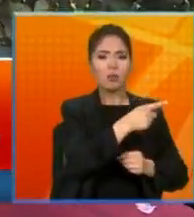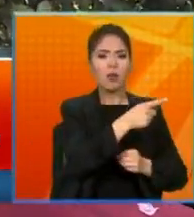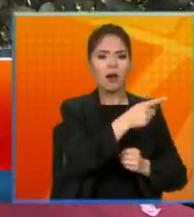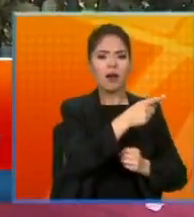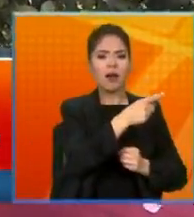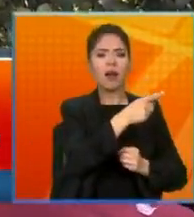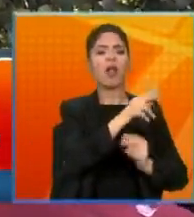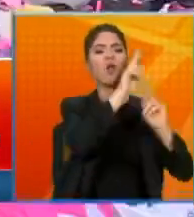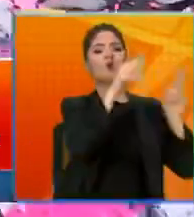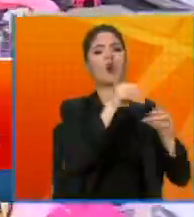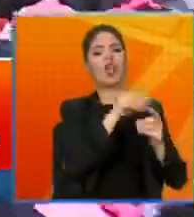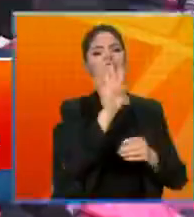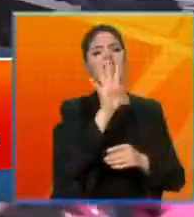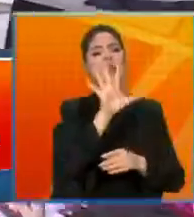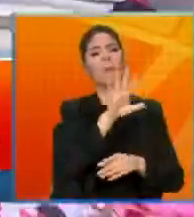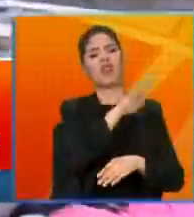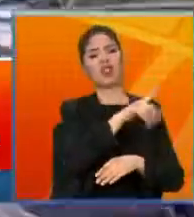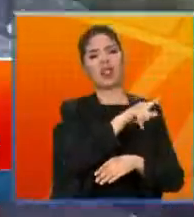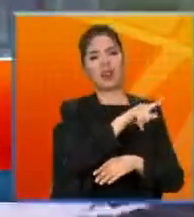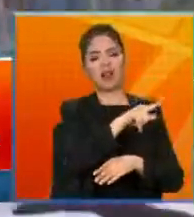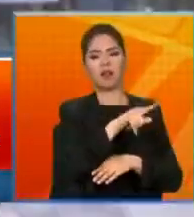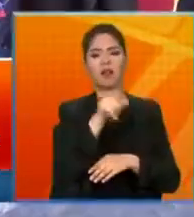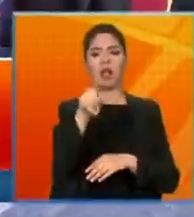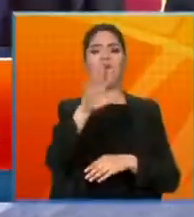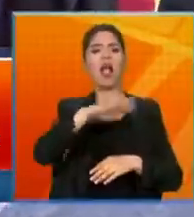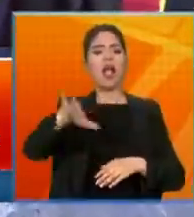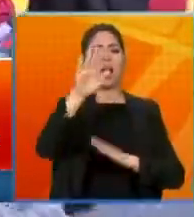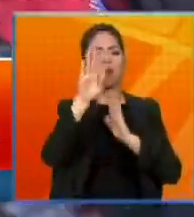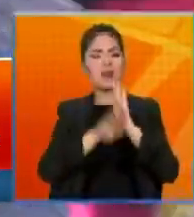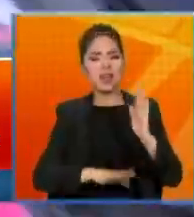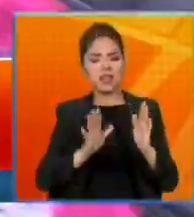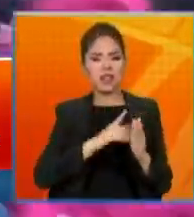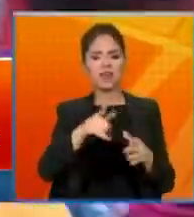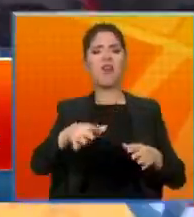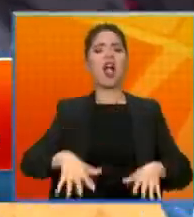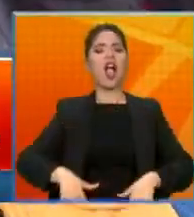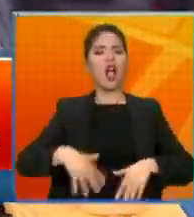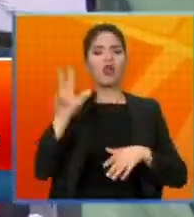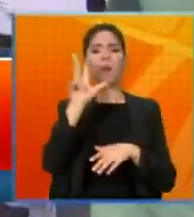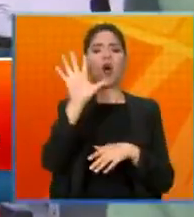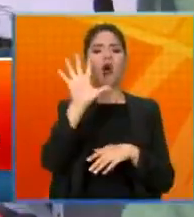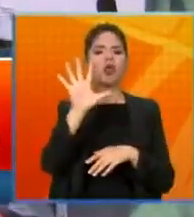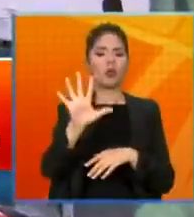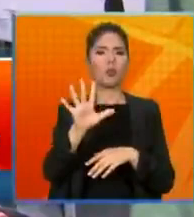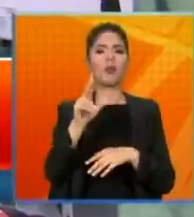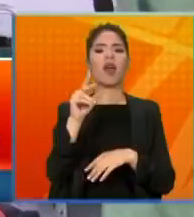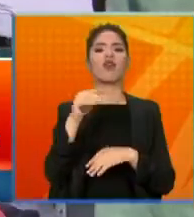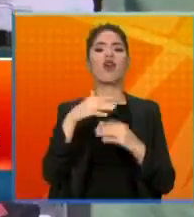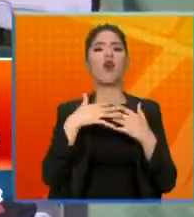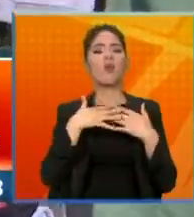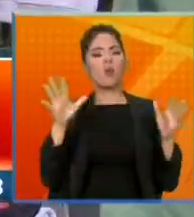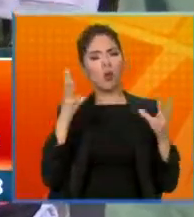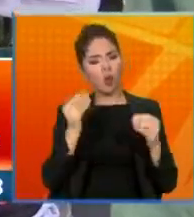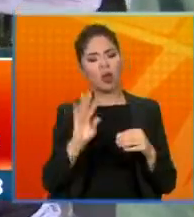olacaktı? En az 45-50 lira. Fiyatlarımız %25 indirimde şu anda. Eşortman altlarımız 35'ti, 25'e indi. Büyük boylar